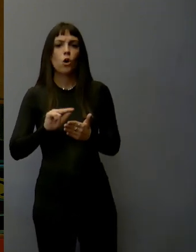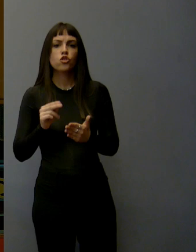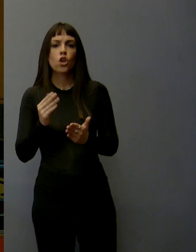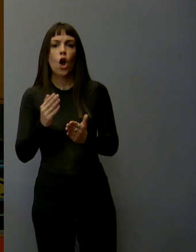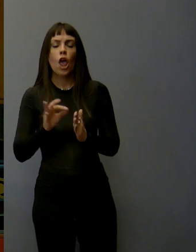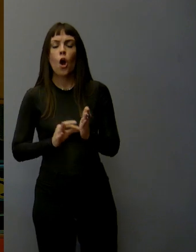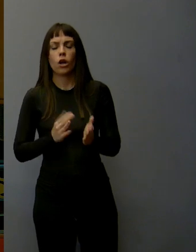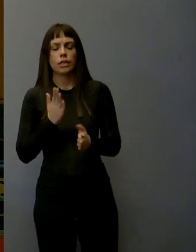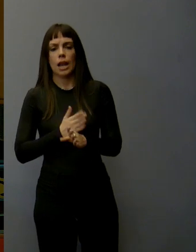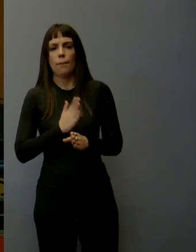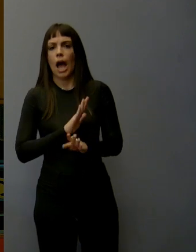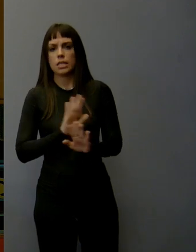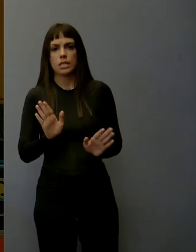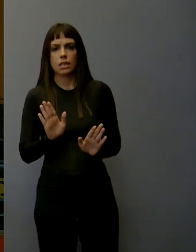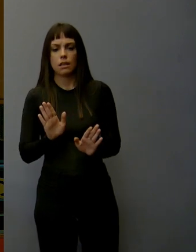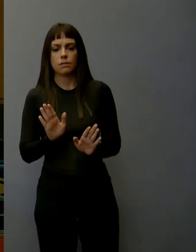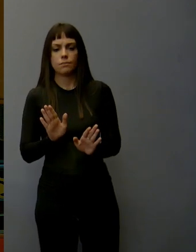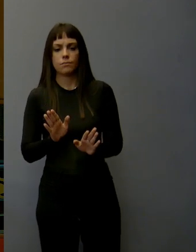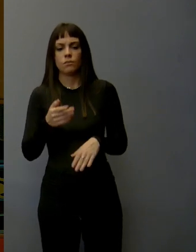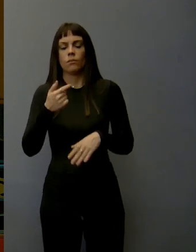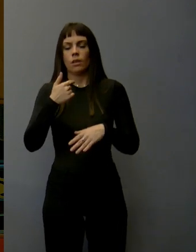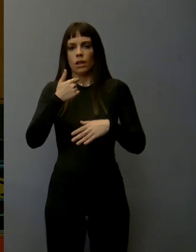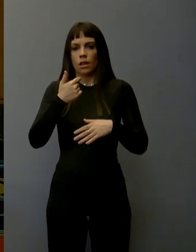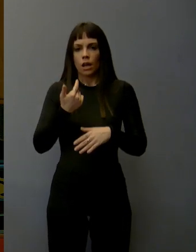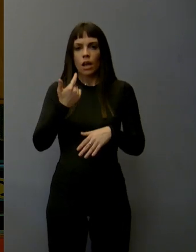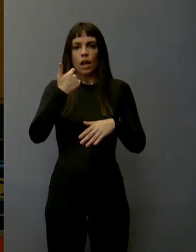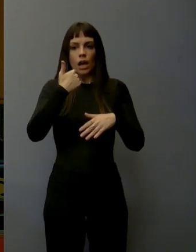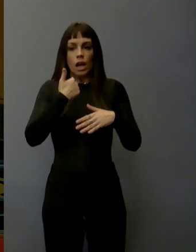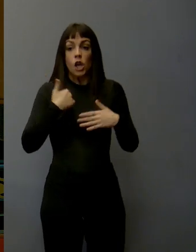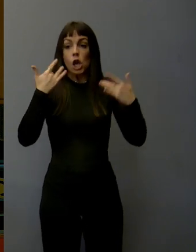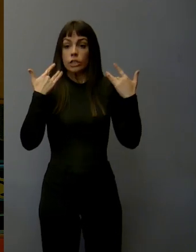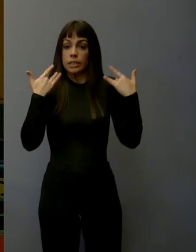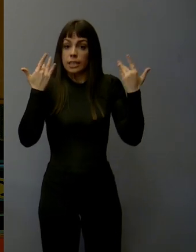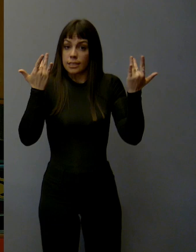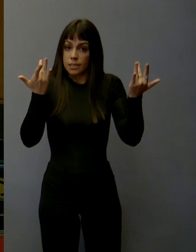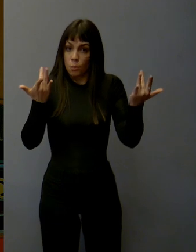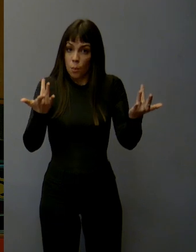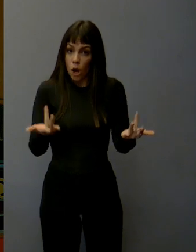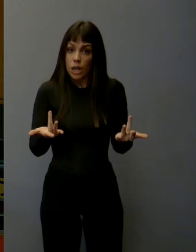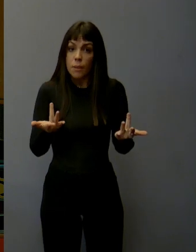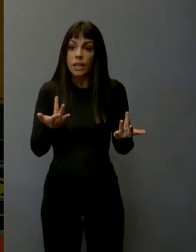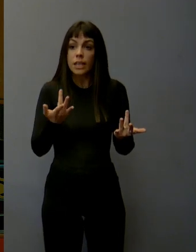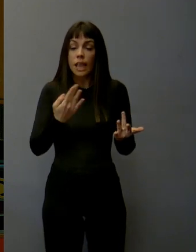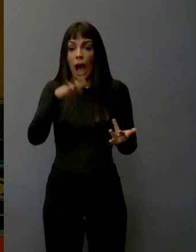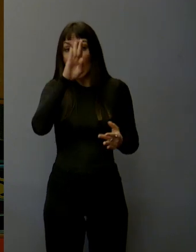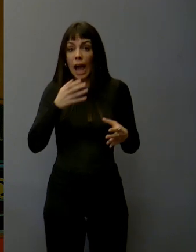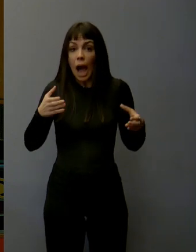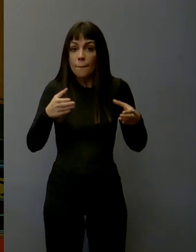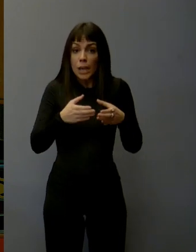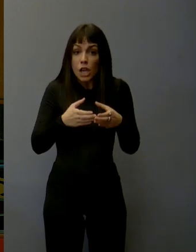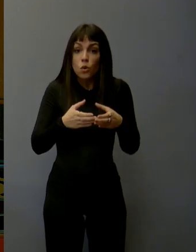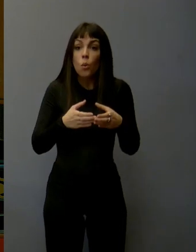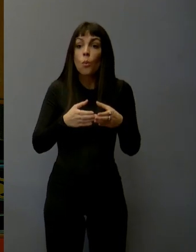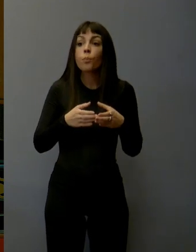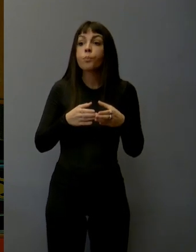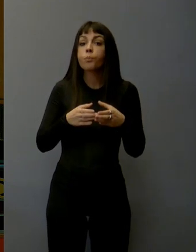parlare allora ho dato ho dato la mia disponibilità Alla capigruppo Alla fine degli interventi